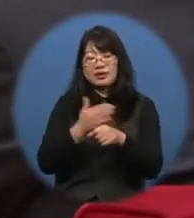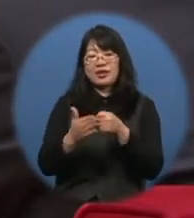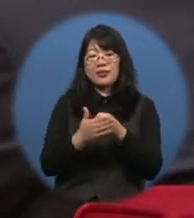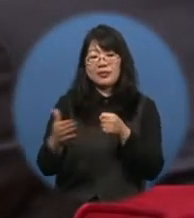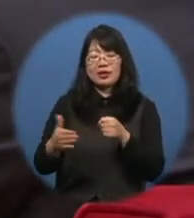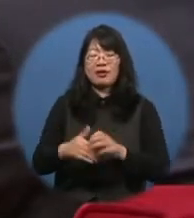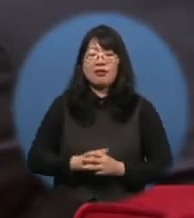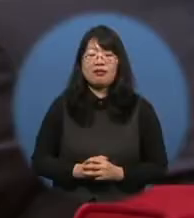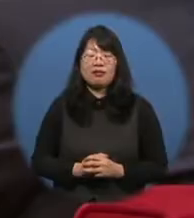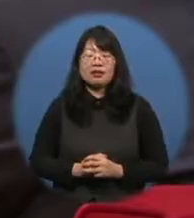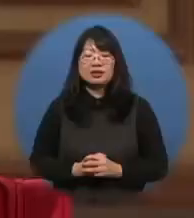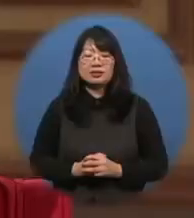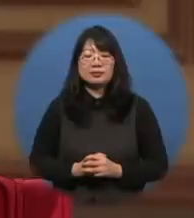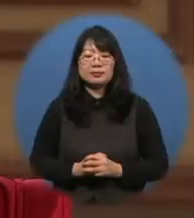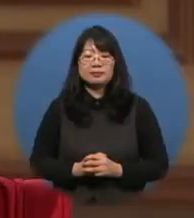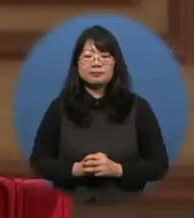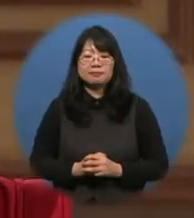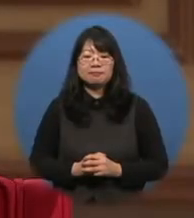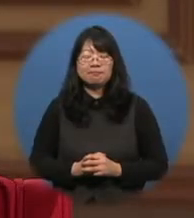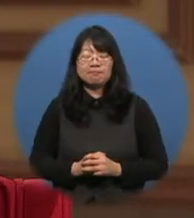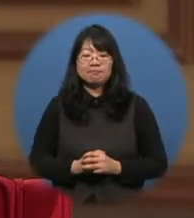그래서,